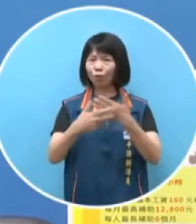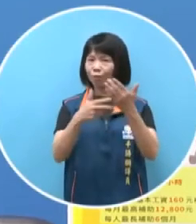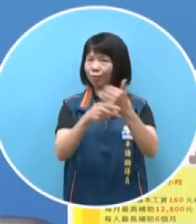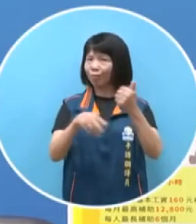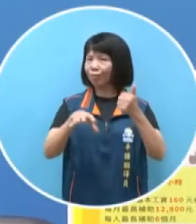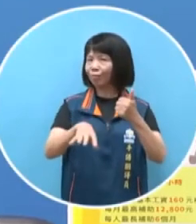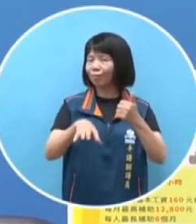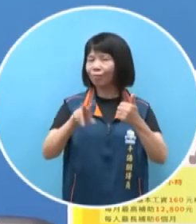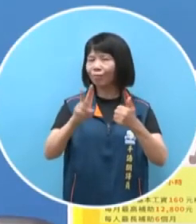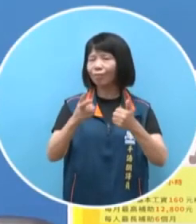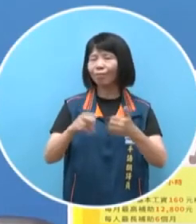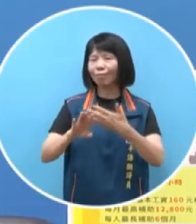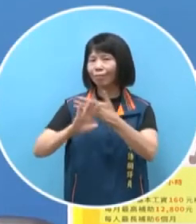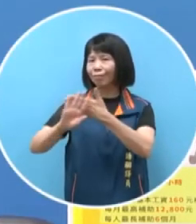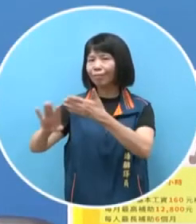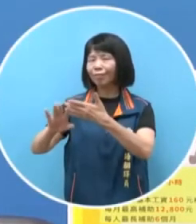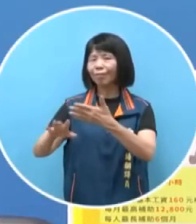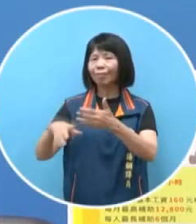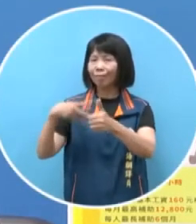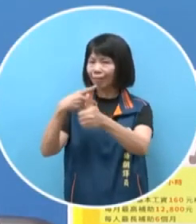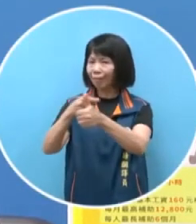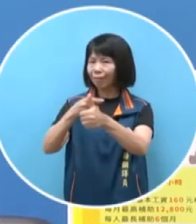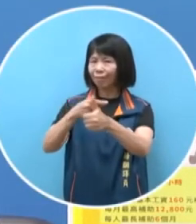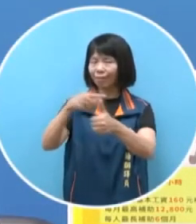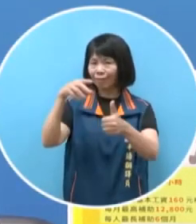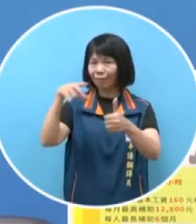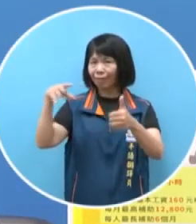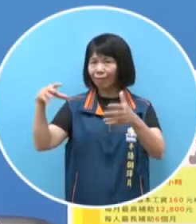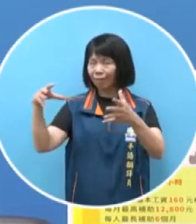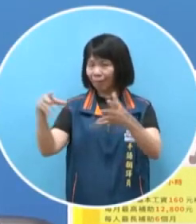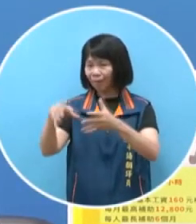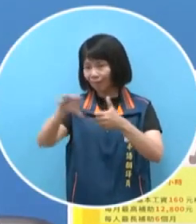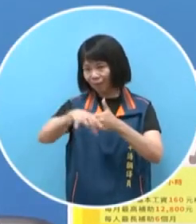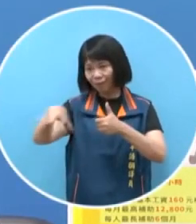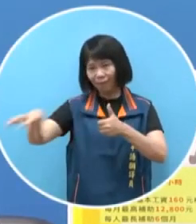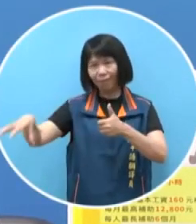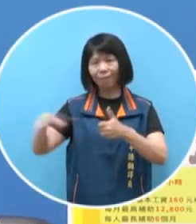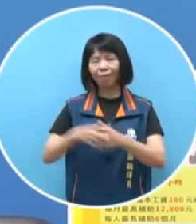免染疫的情况再发生。记者林杰花莲市采访报道。